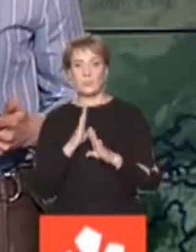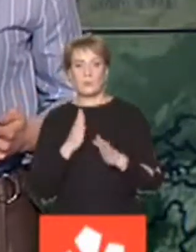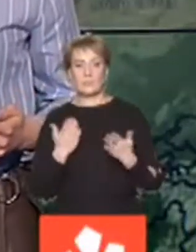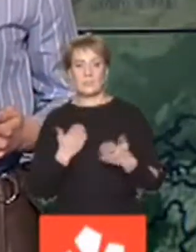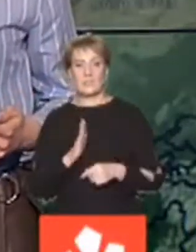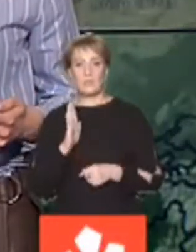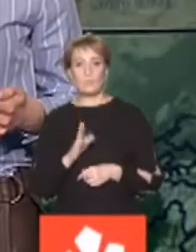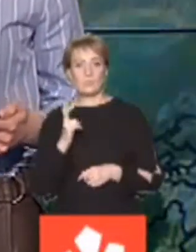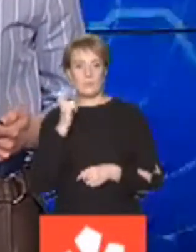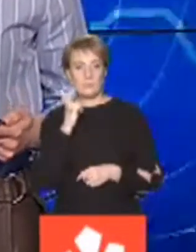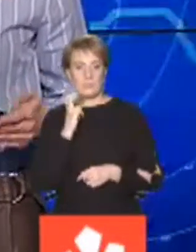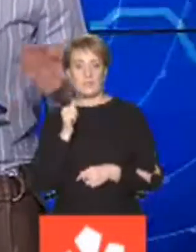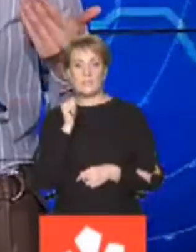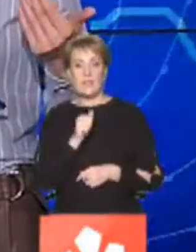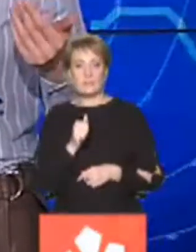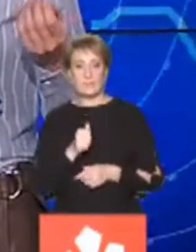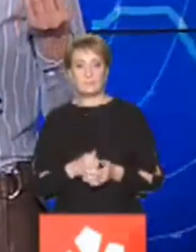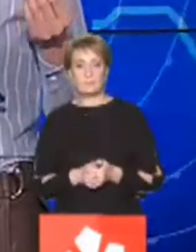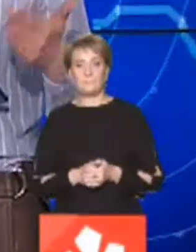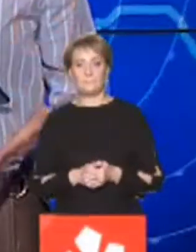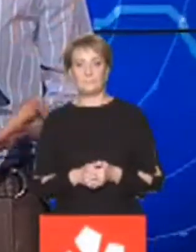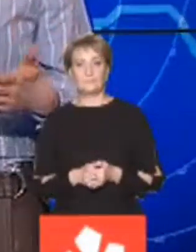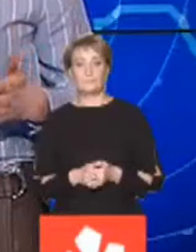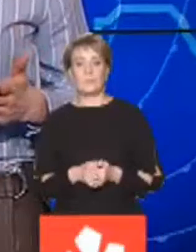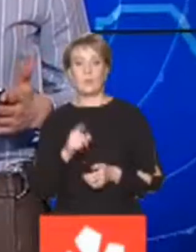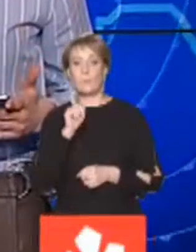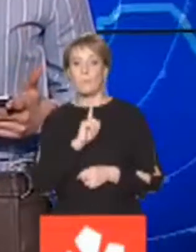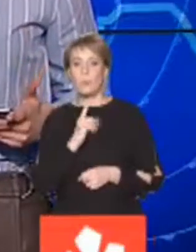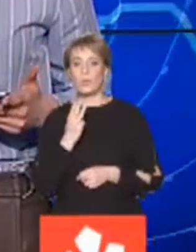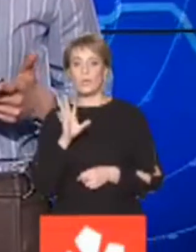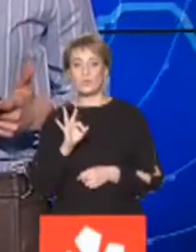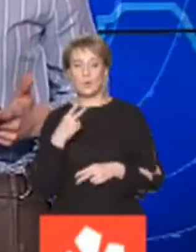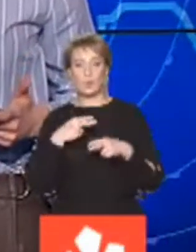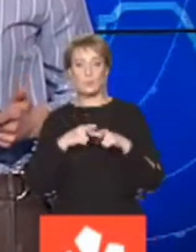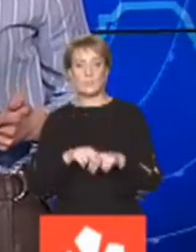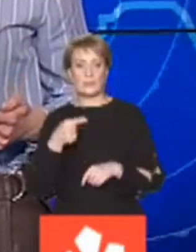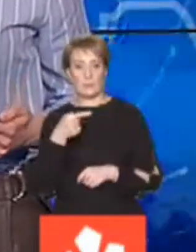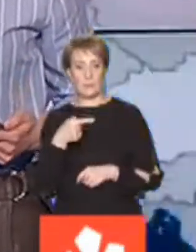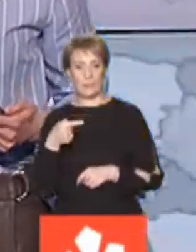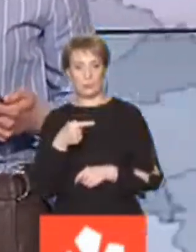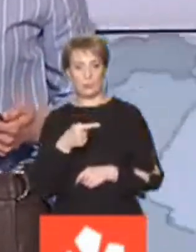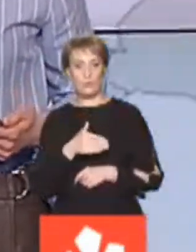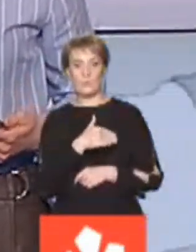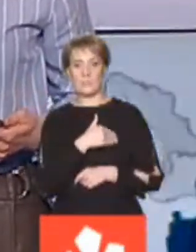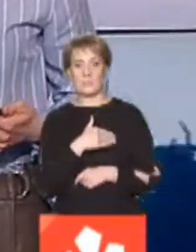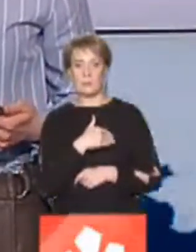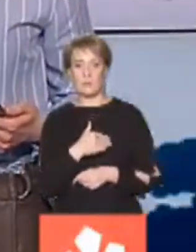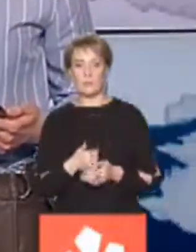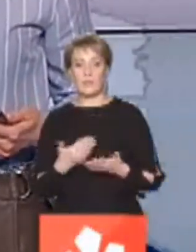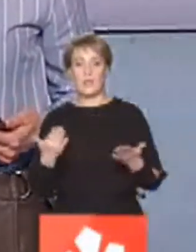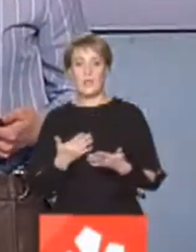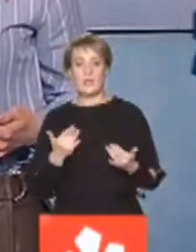вже буде у Києві завтра. Отже, поки що у столиці ще мінусові значення температури, від'ємні,